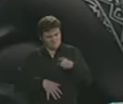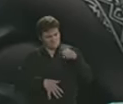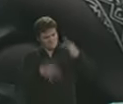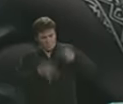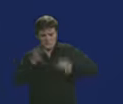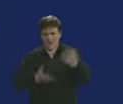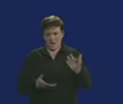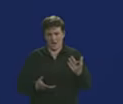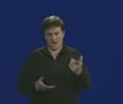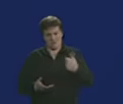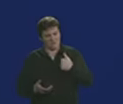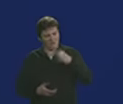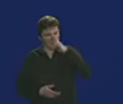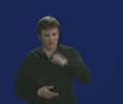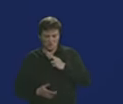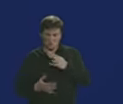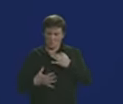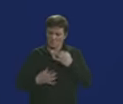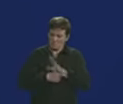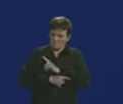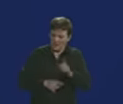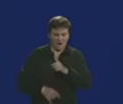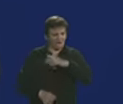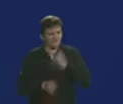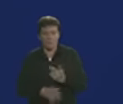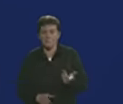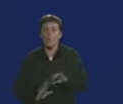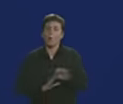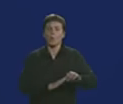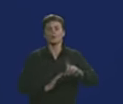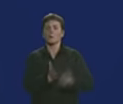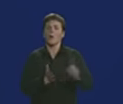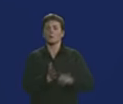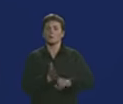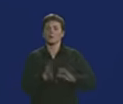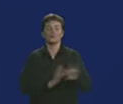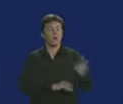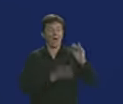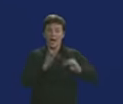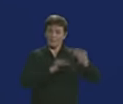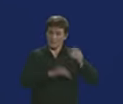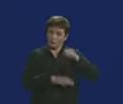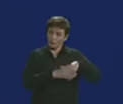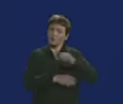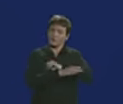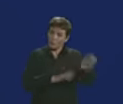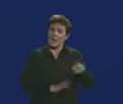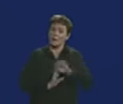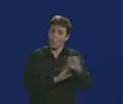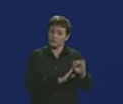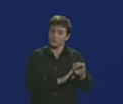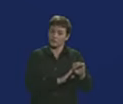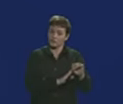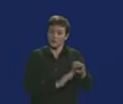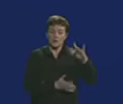en défaut de laïcité. Mais pour la gauche, tout est permis. L'appel des 700 mosquées dans ce journal de gauche sur